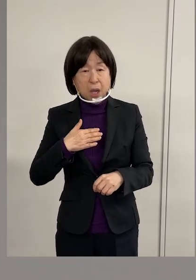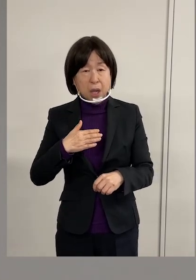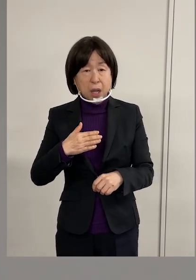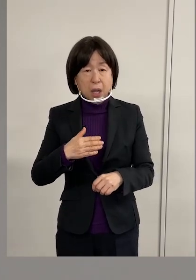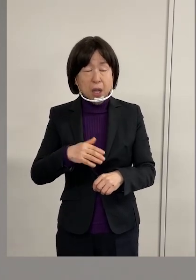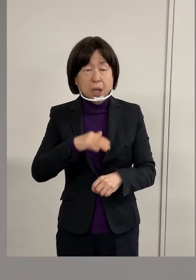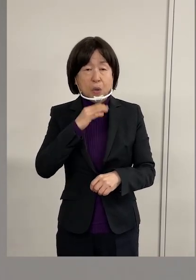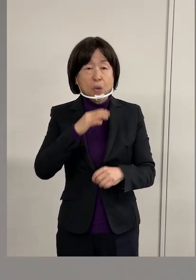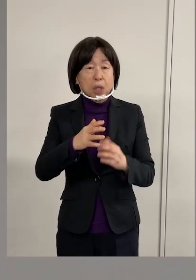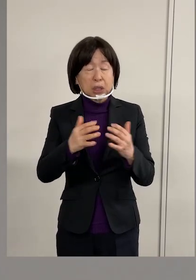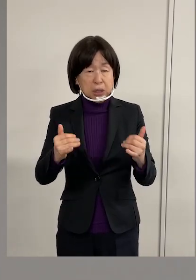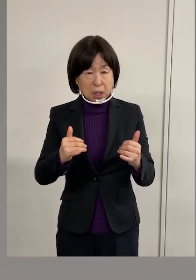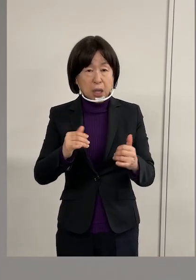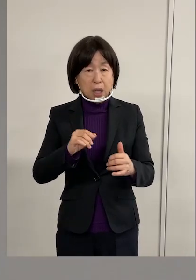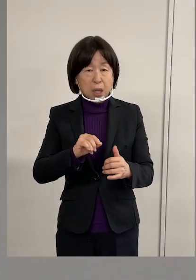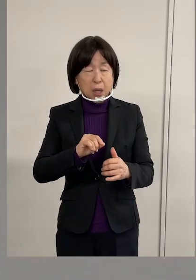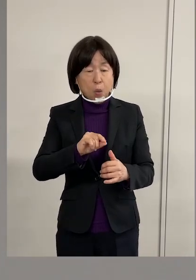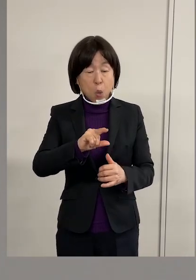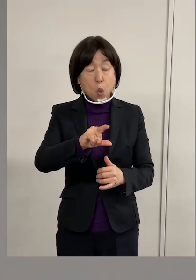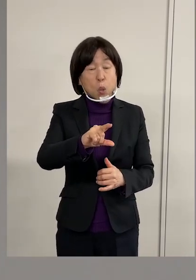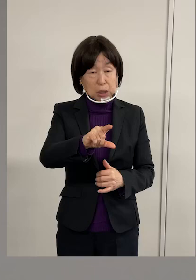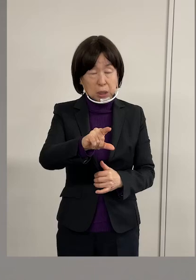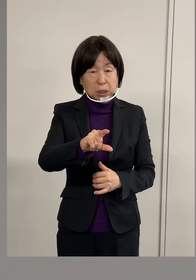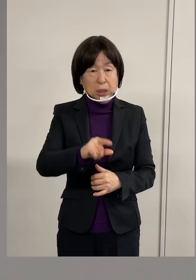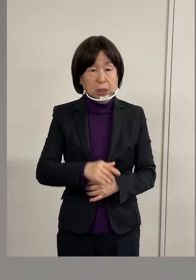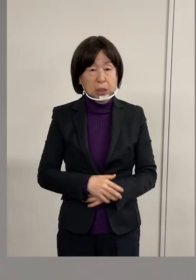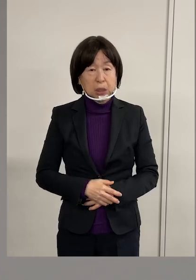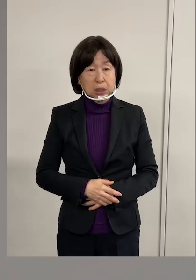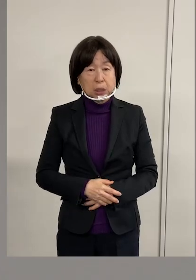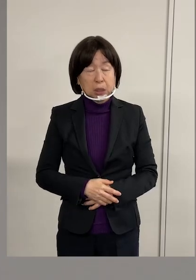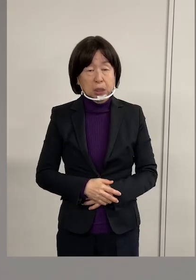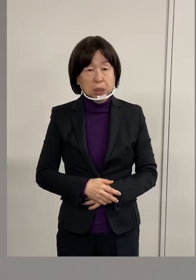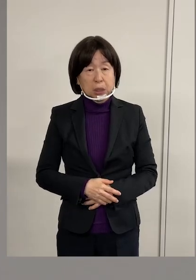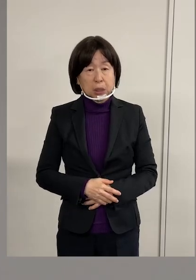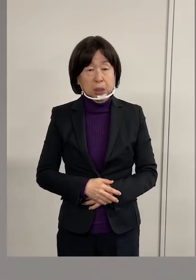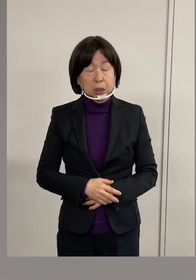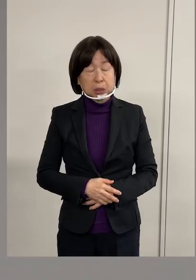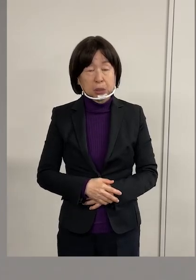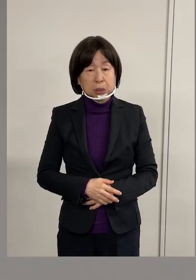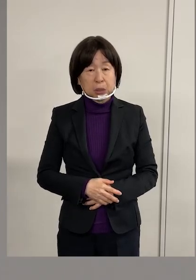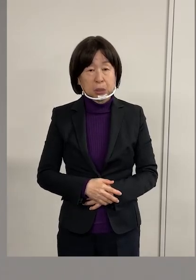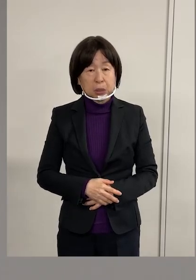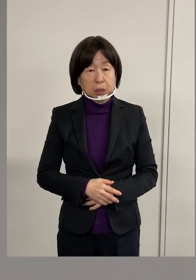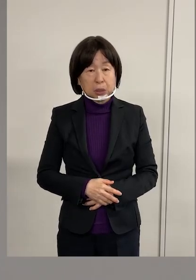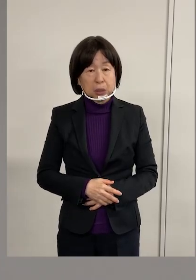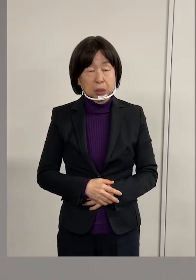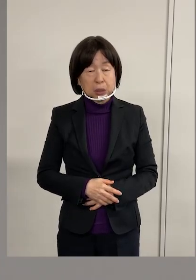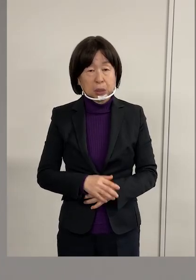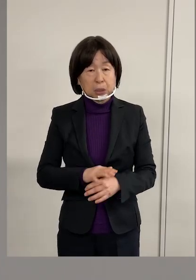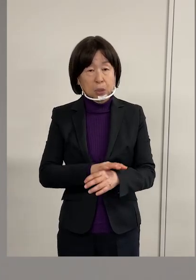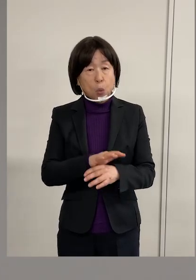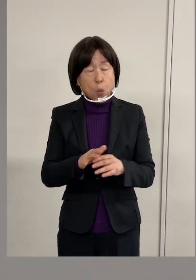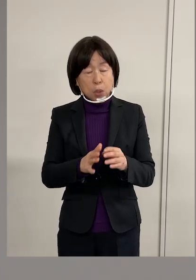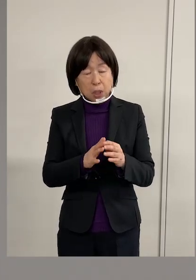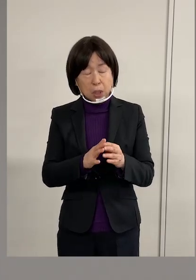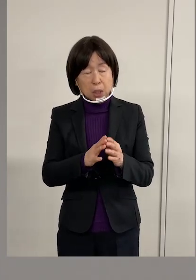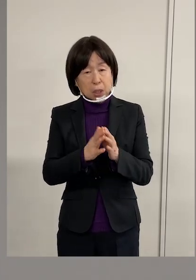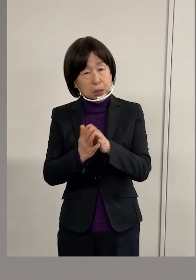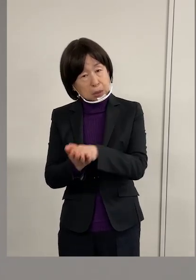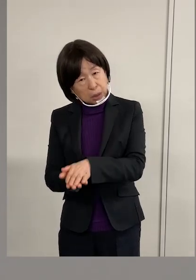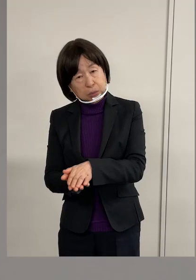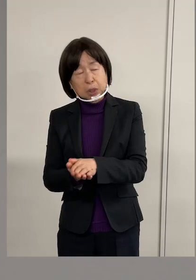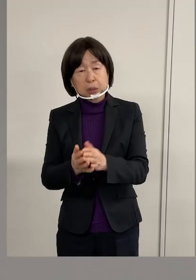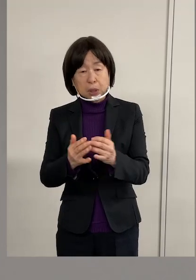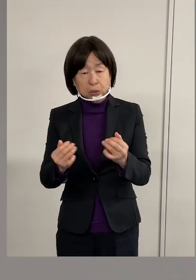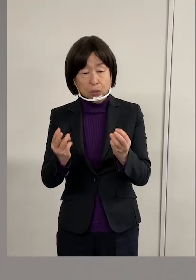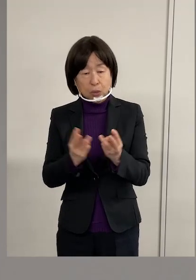の、お亡くなりに なられた方を人数累計調べてみると、もう100人超え